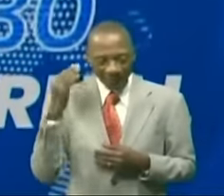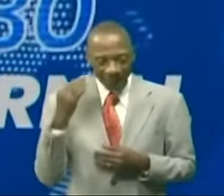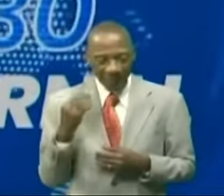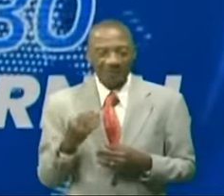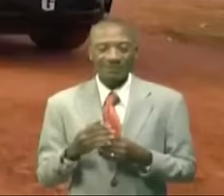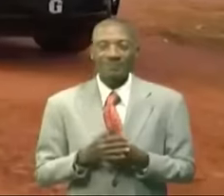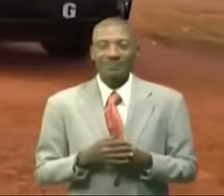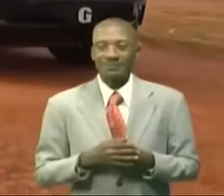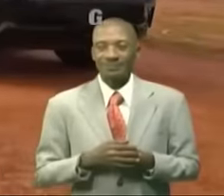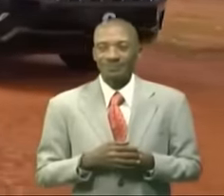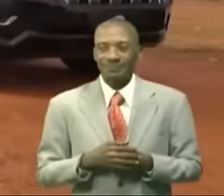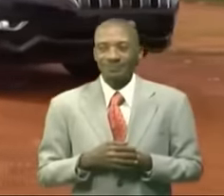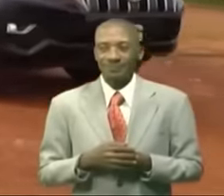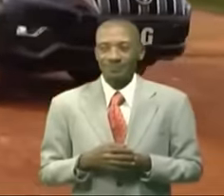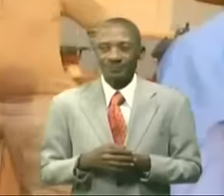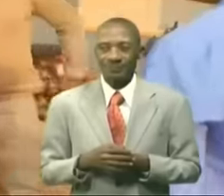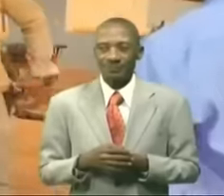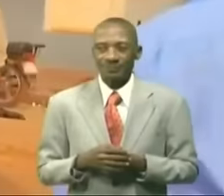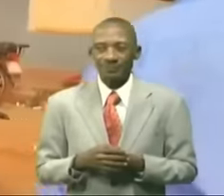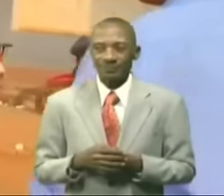province.